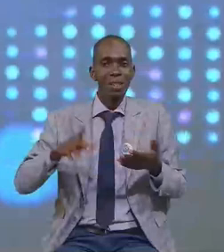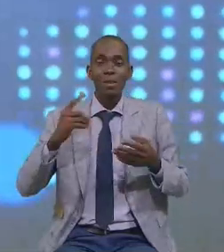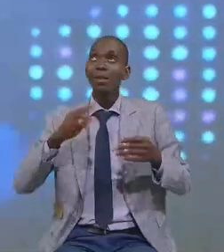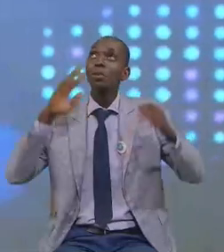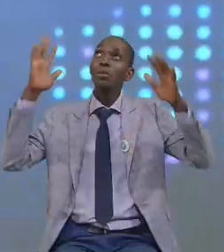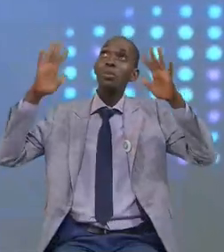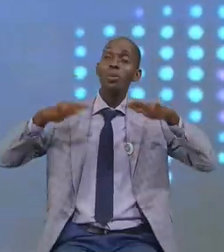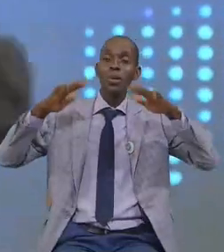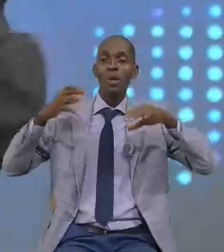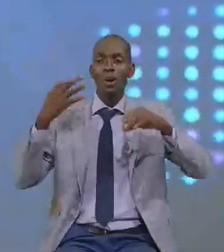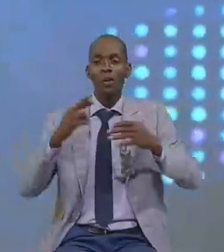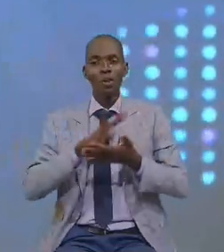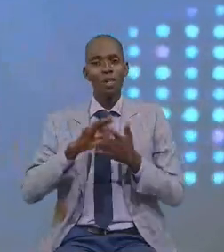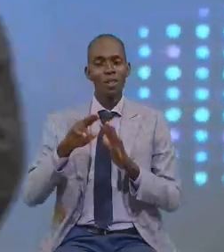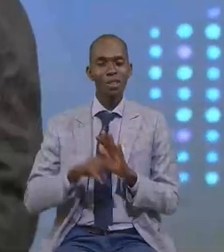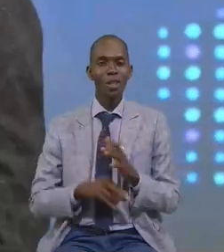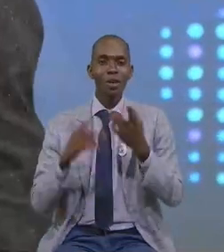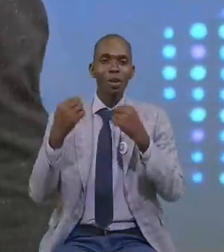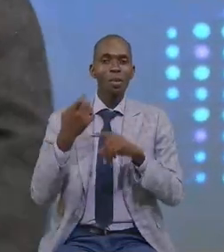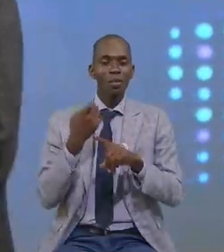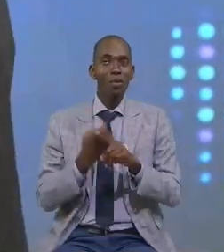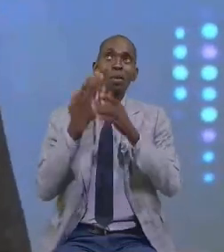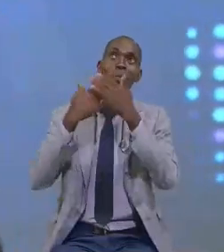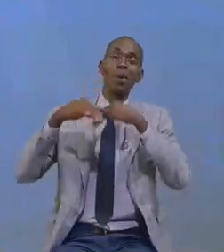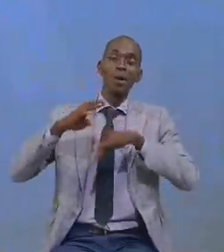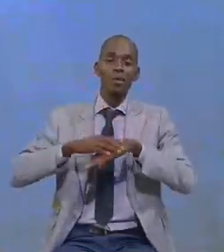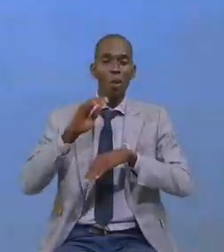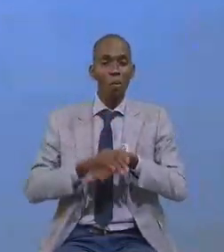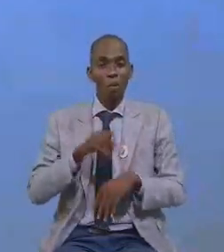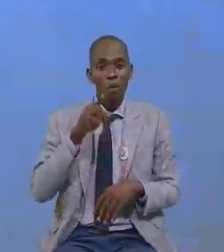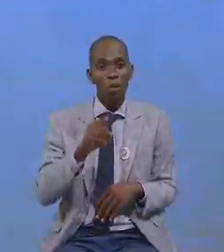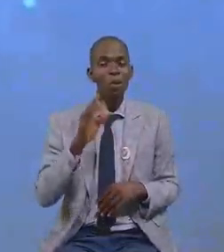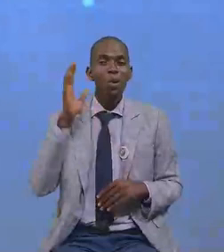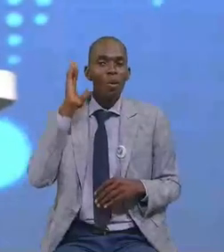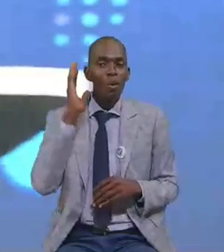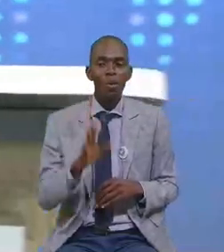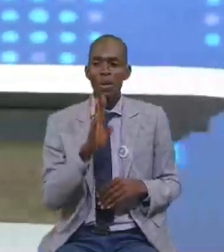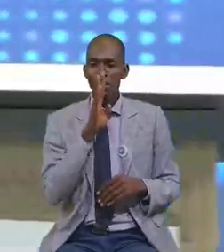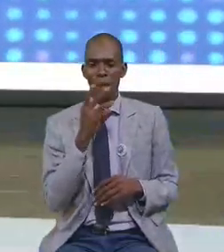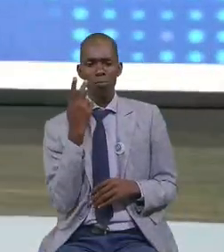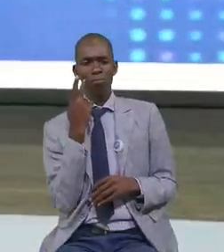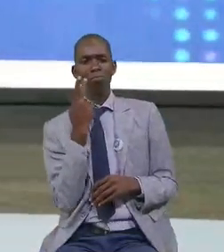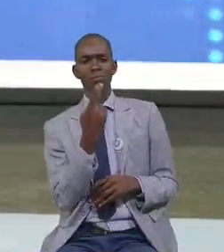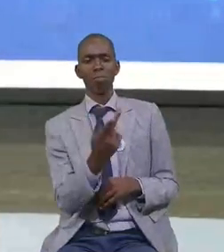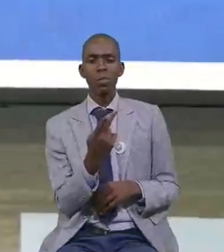la justice venant du ciel alors sur vous, alors sera